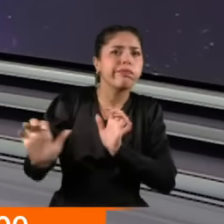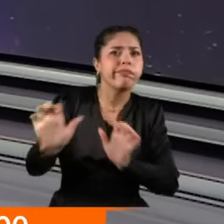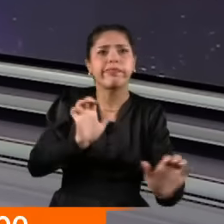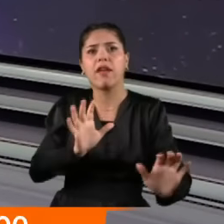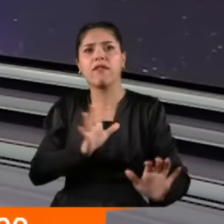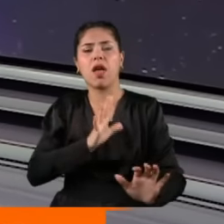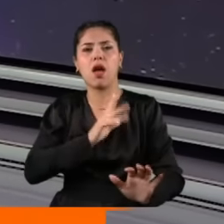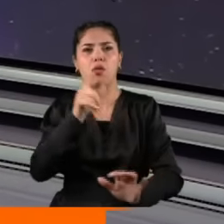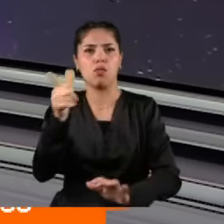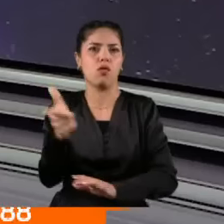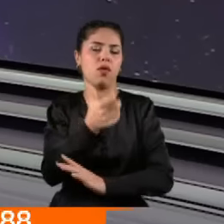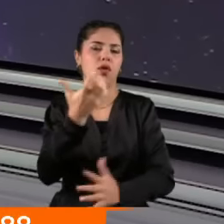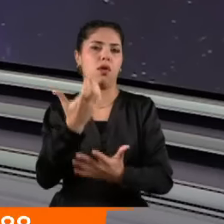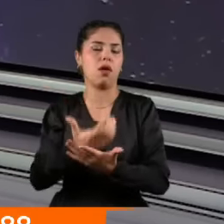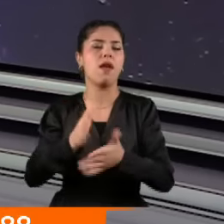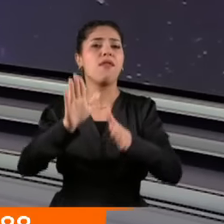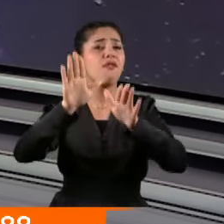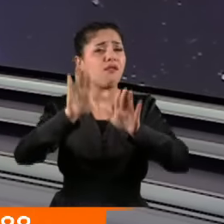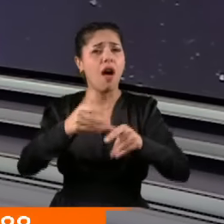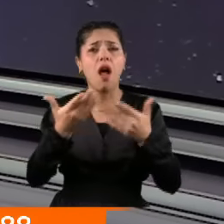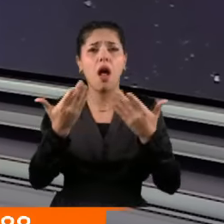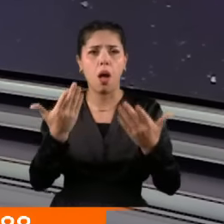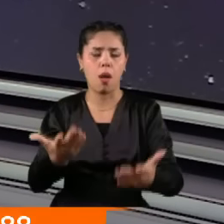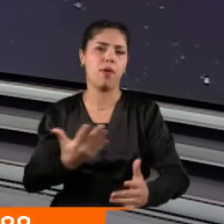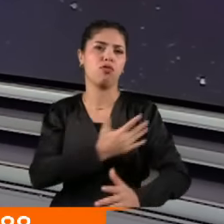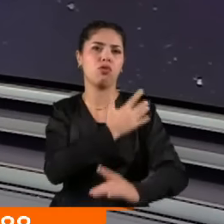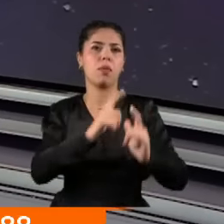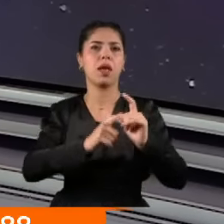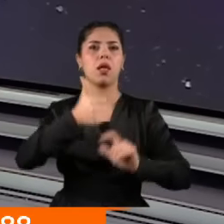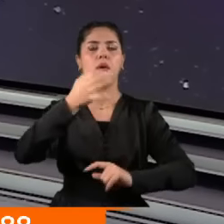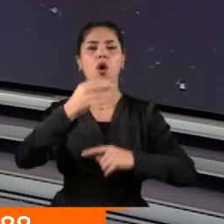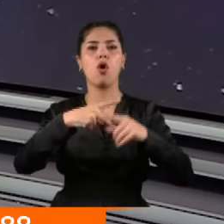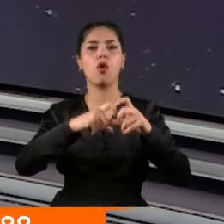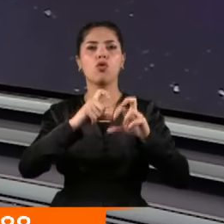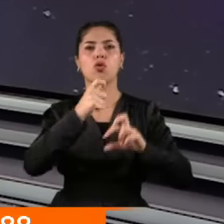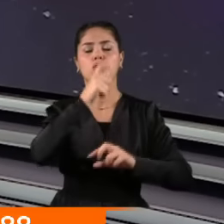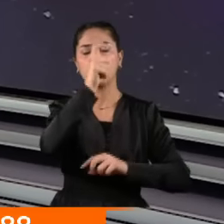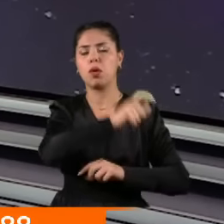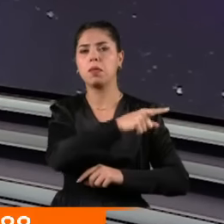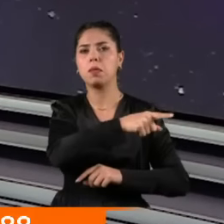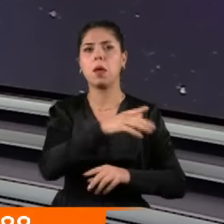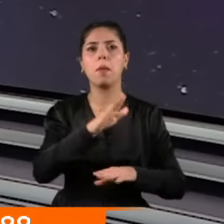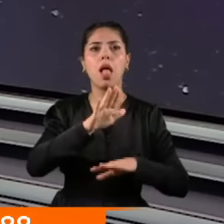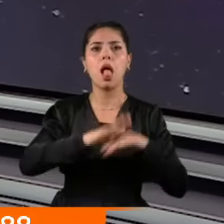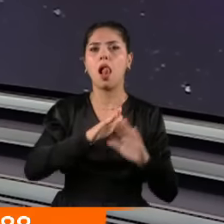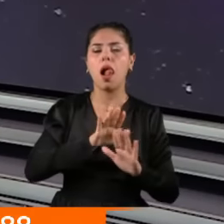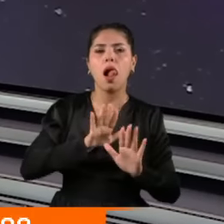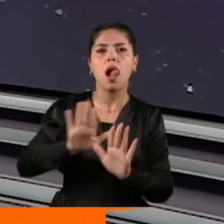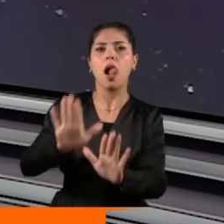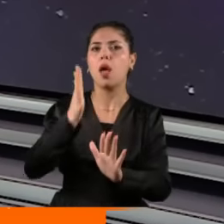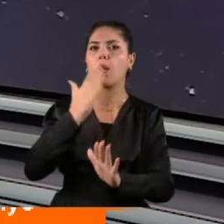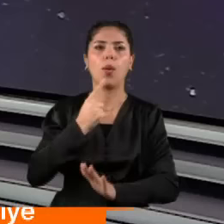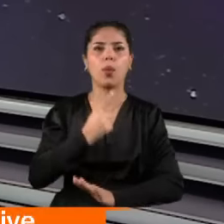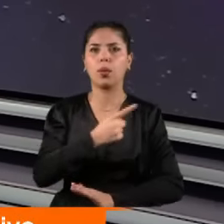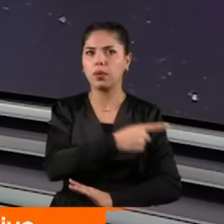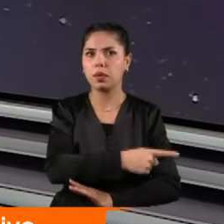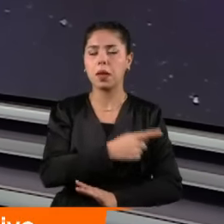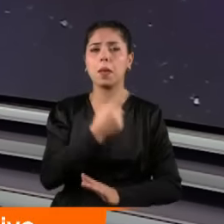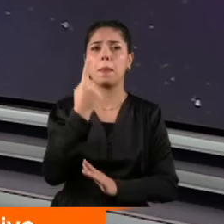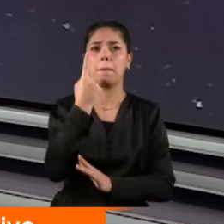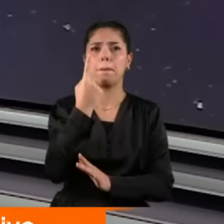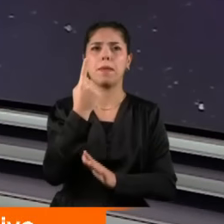Yaşananlar görüntülerle sabit olmasına rağmen CHP Genel Başkanı Özgür Özel fiziki bir müdahalenin olmadığını savundu. Hatta küçük